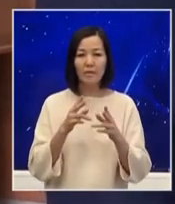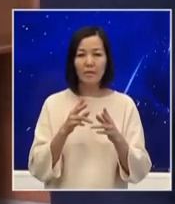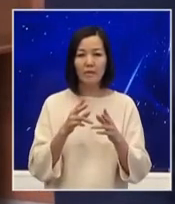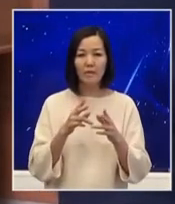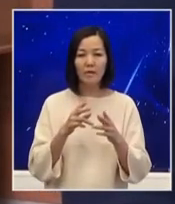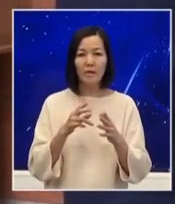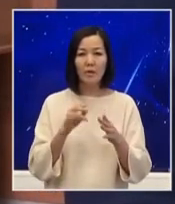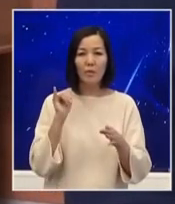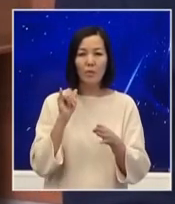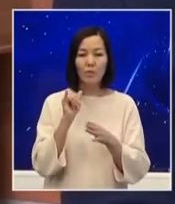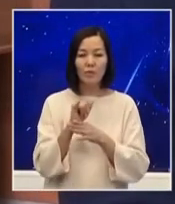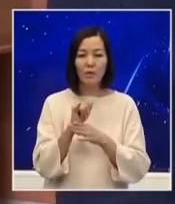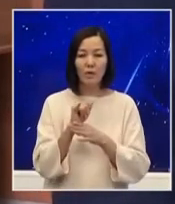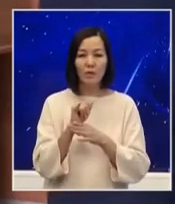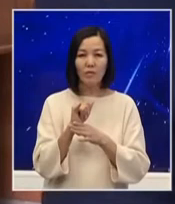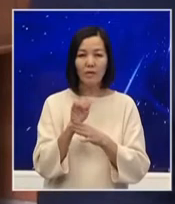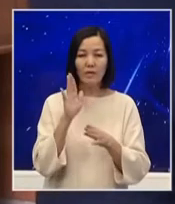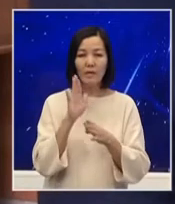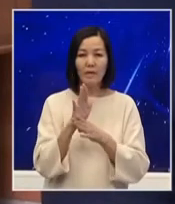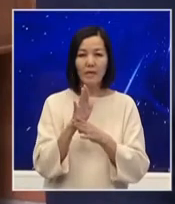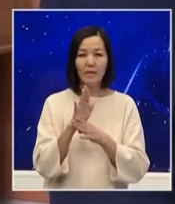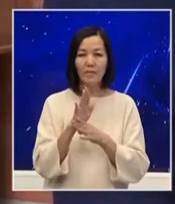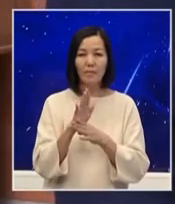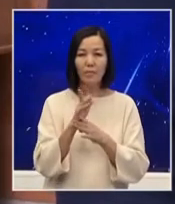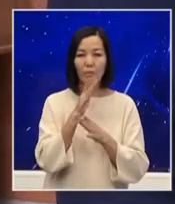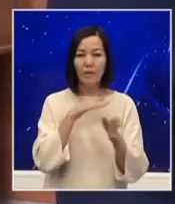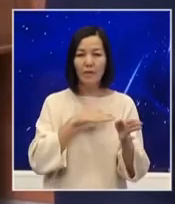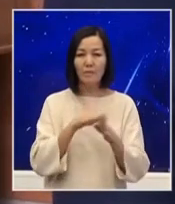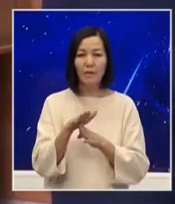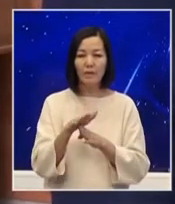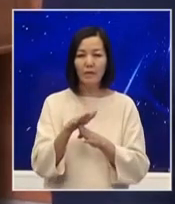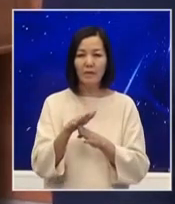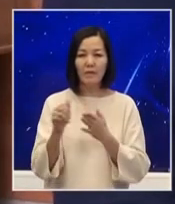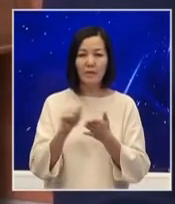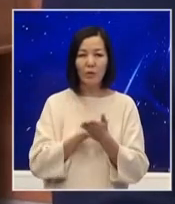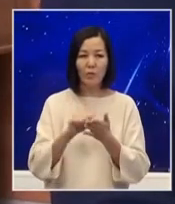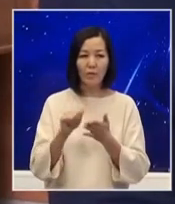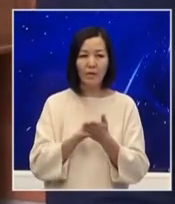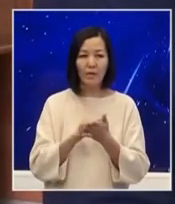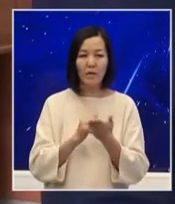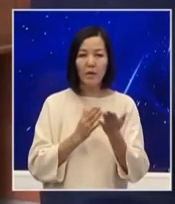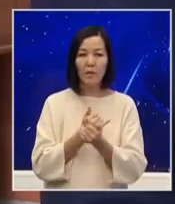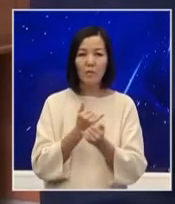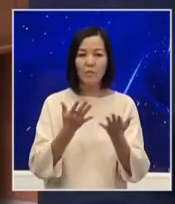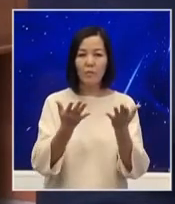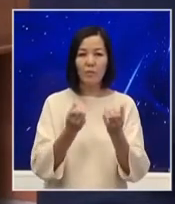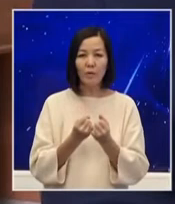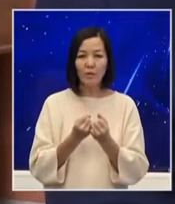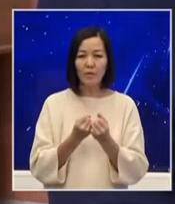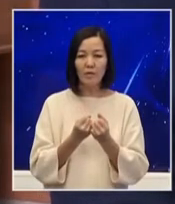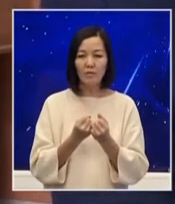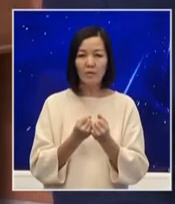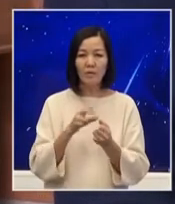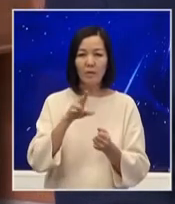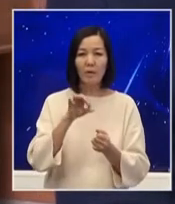установленные законом сроки. По мере исполнения данного документа услугополучателю на